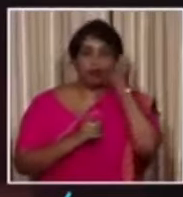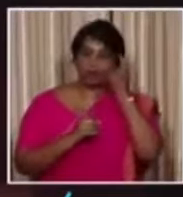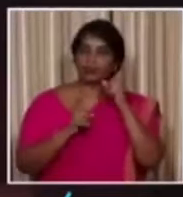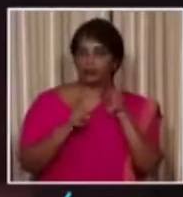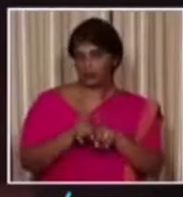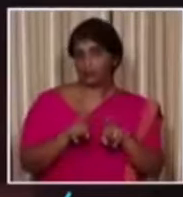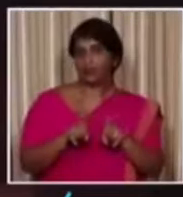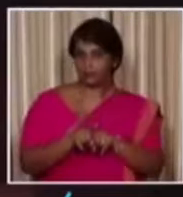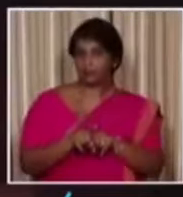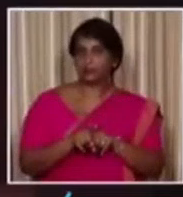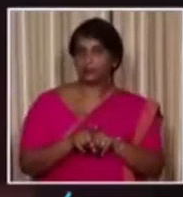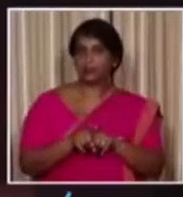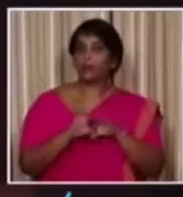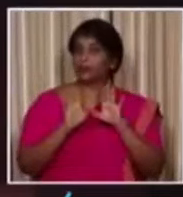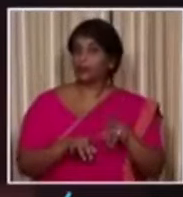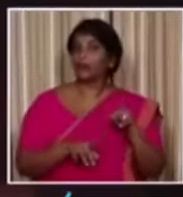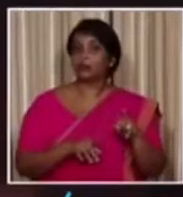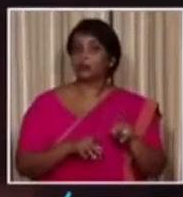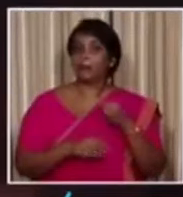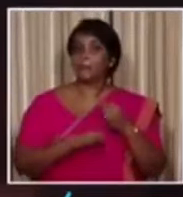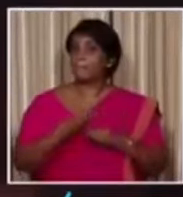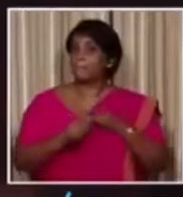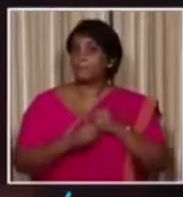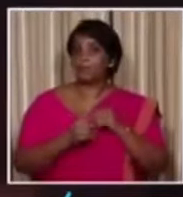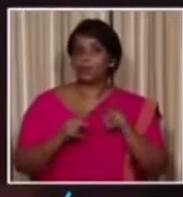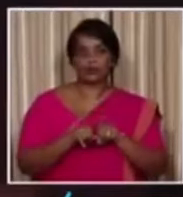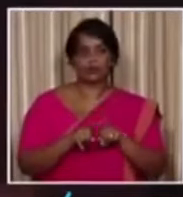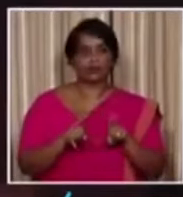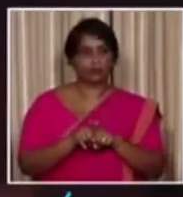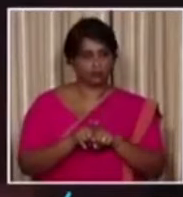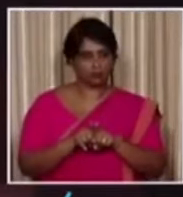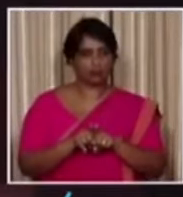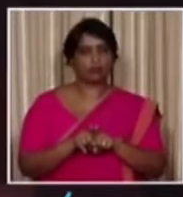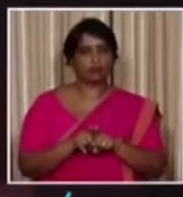තමයි. හැබැයි ඒක ව්‍යාපාරයක් බවට